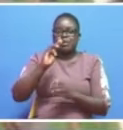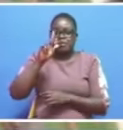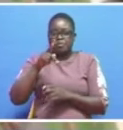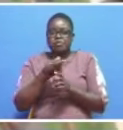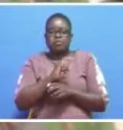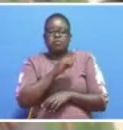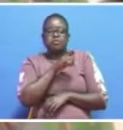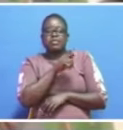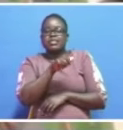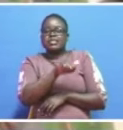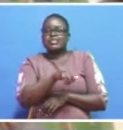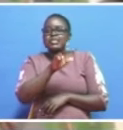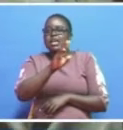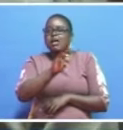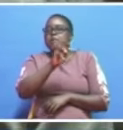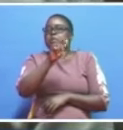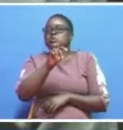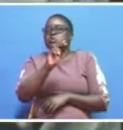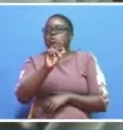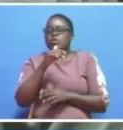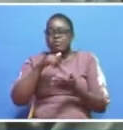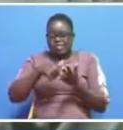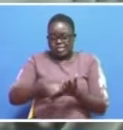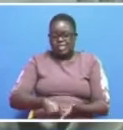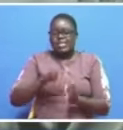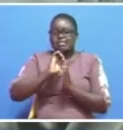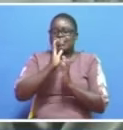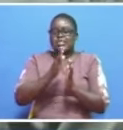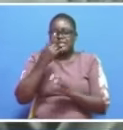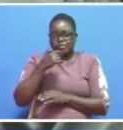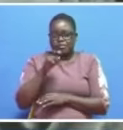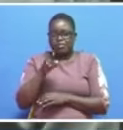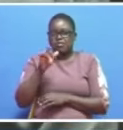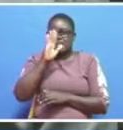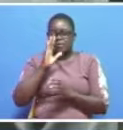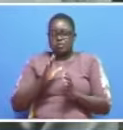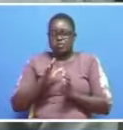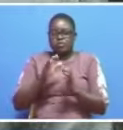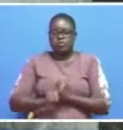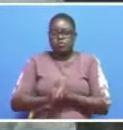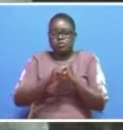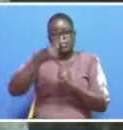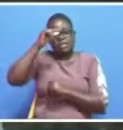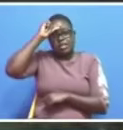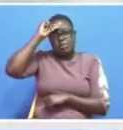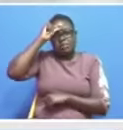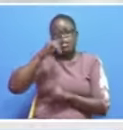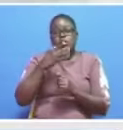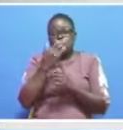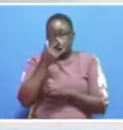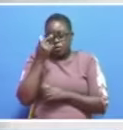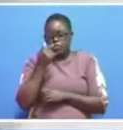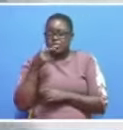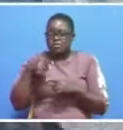matongulo Stephen Mutinda Mule ni madhingilaka na ndongoi ya ulei ya ilakula asimidhi wa kukwata mbao sirikali. Nikuithuwa wa